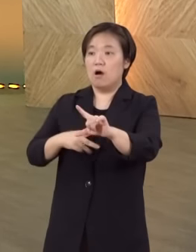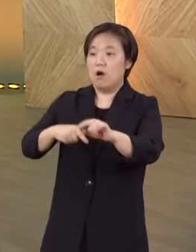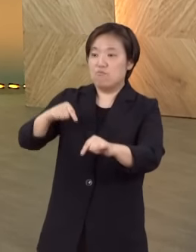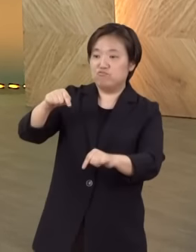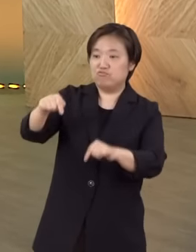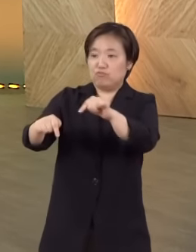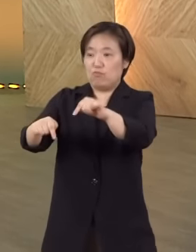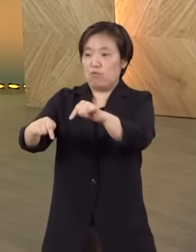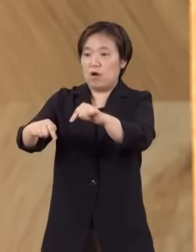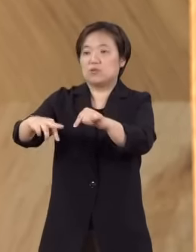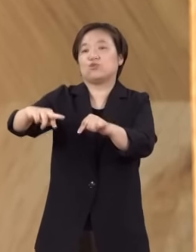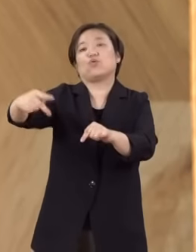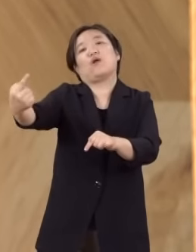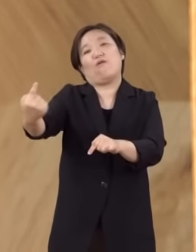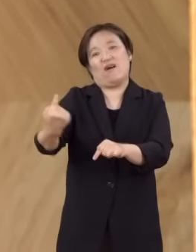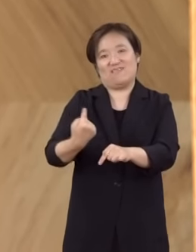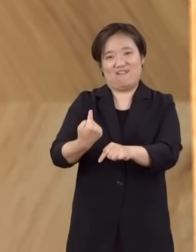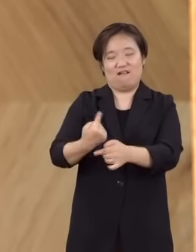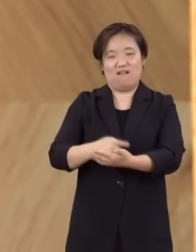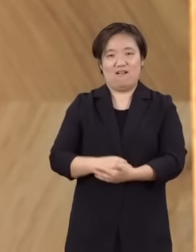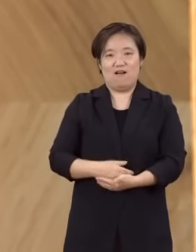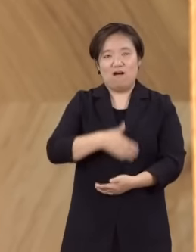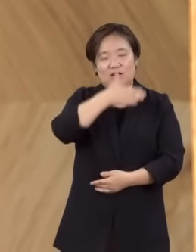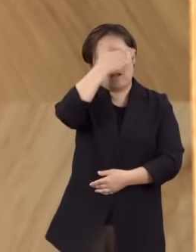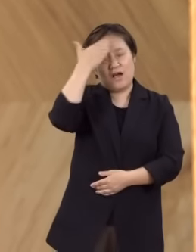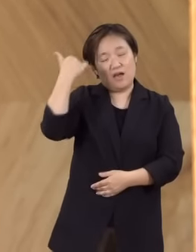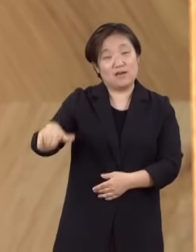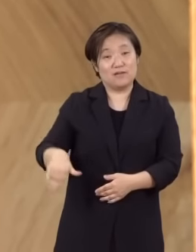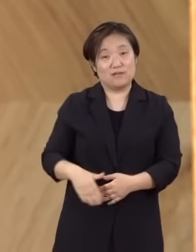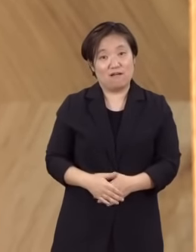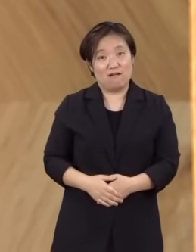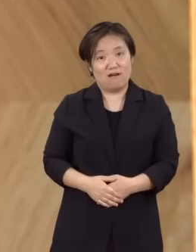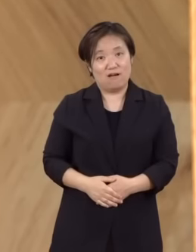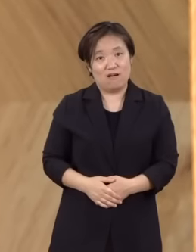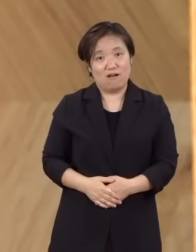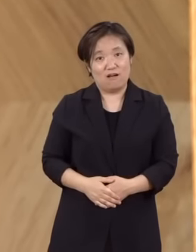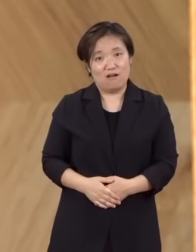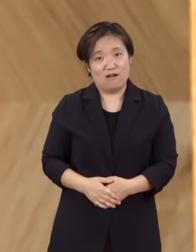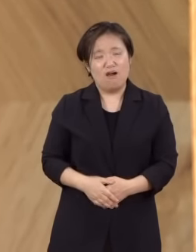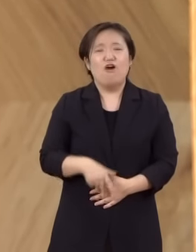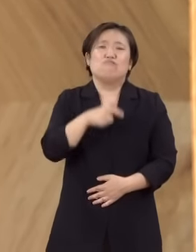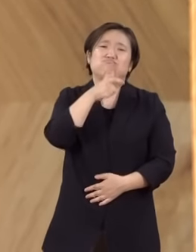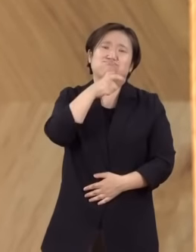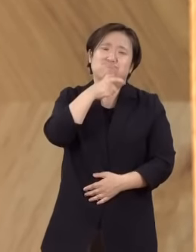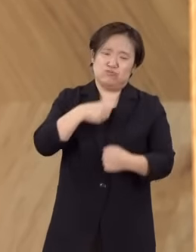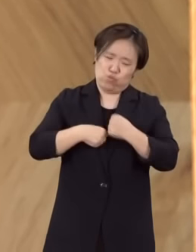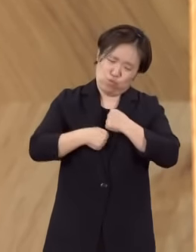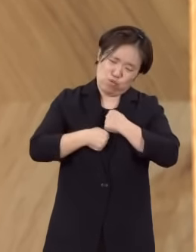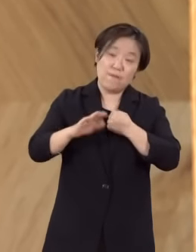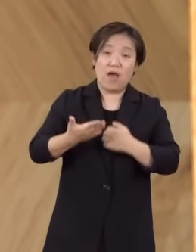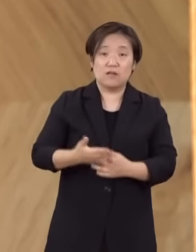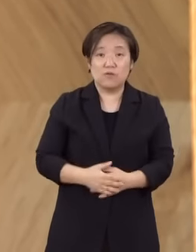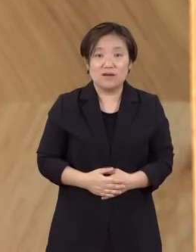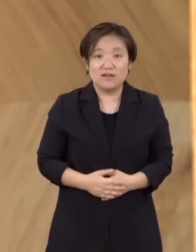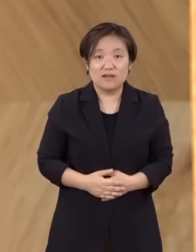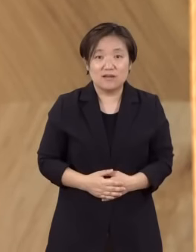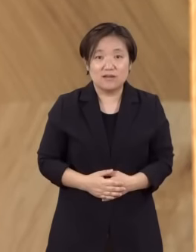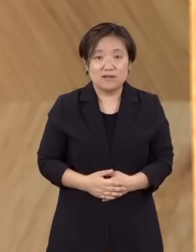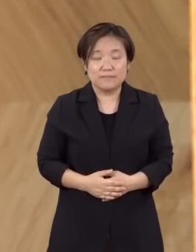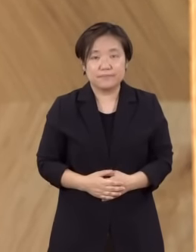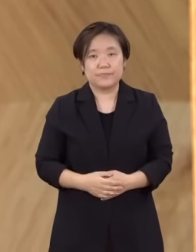빠져나왔습니다 아이고 다행이다 그거 우리 물 조심해야 됩니다 두 번째는